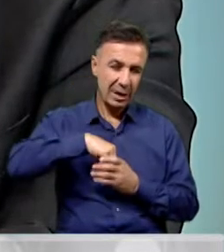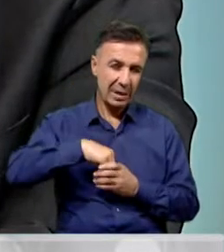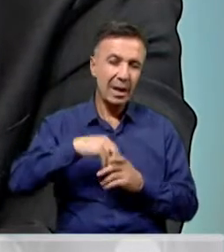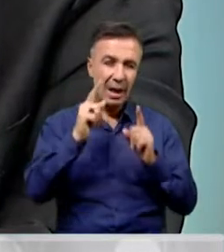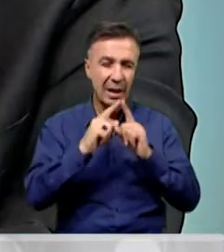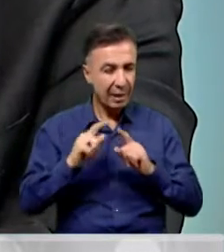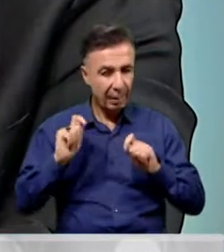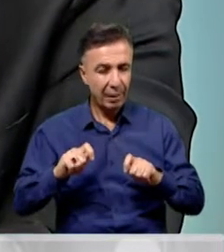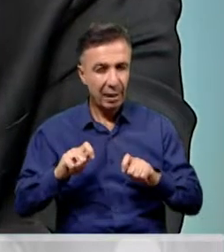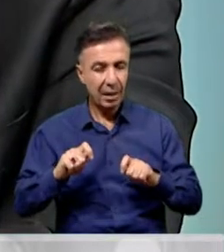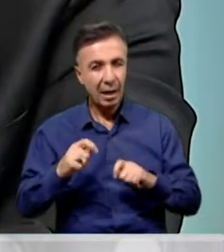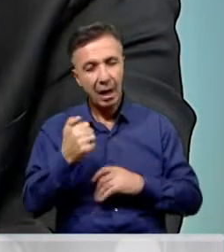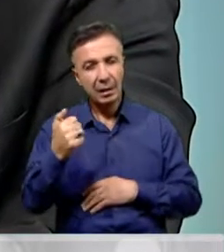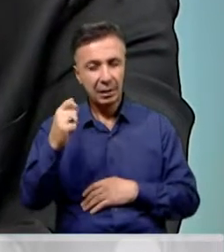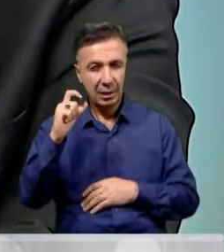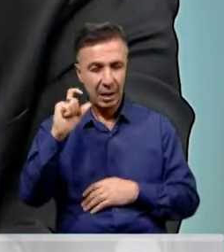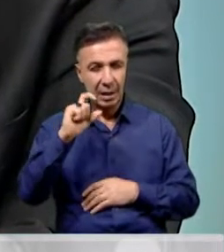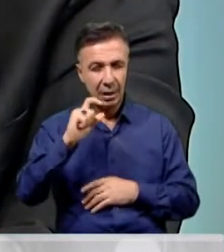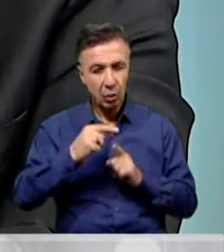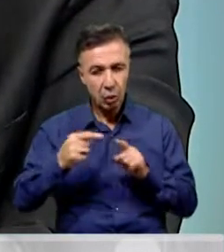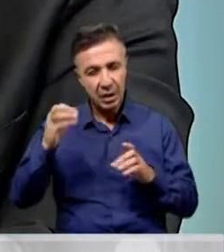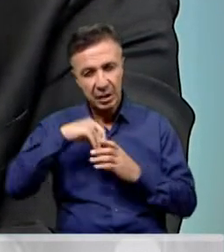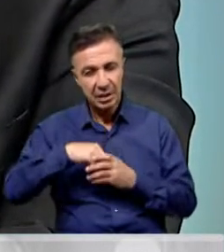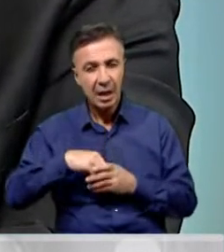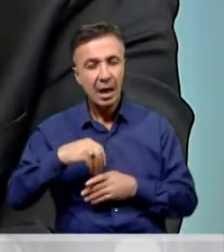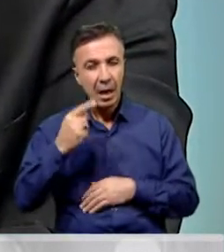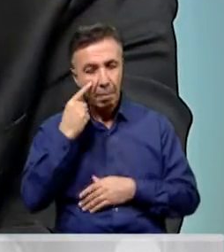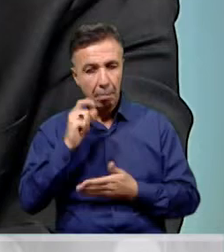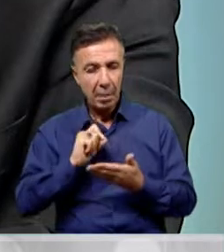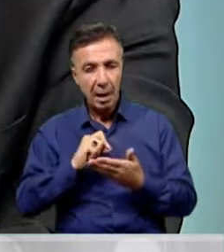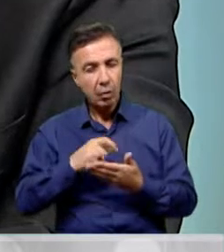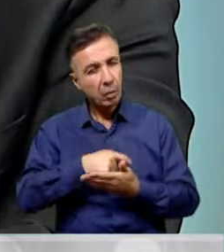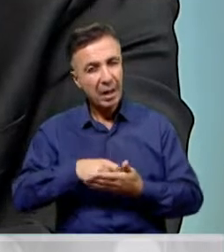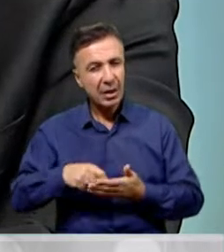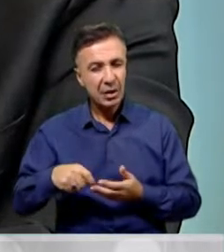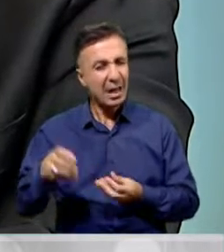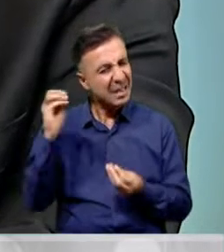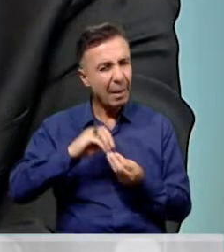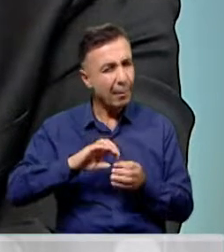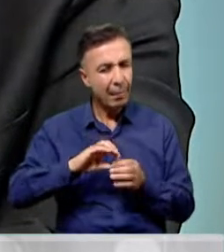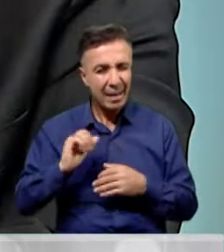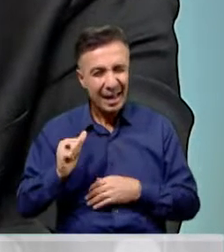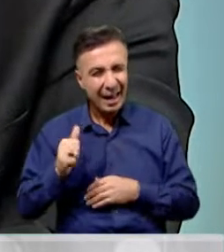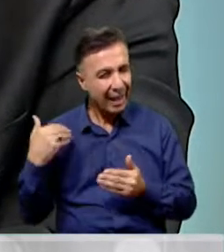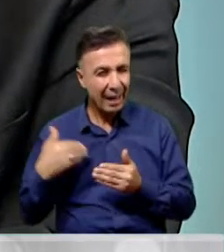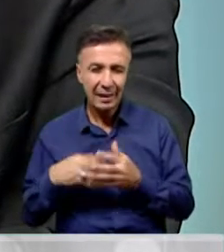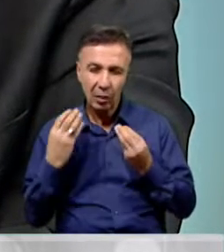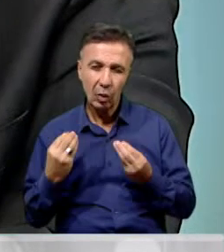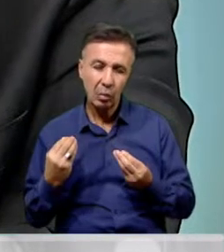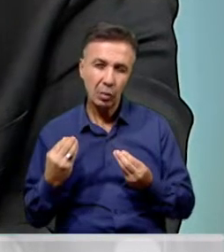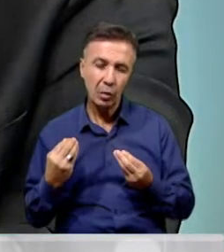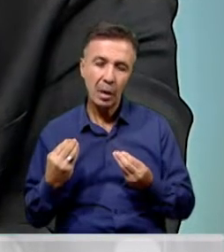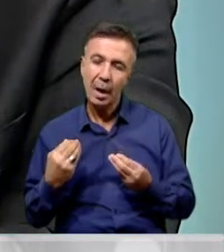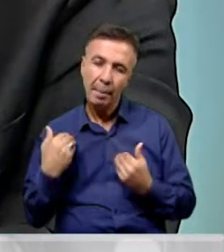içerisinde memur maaşına ne kadar bir zam gelmiş açıklanmış Ocak ayında şu kadar Eee diyor ki ben